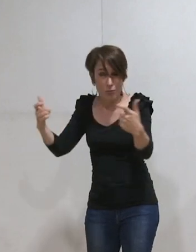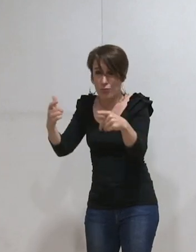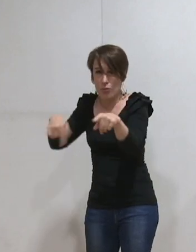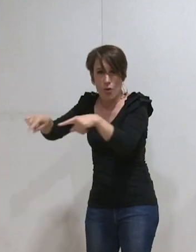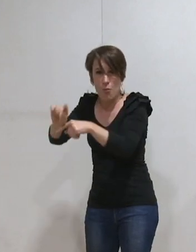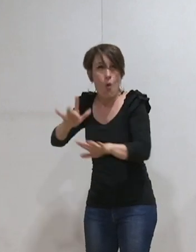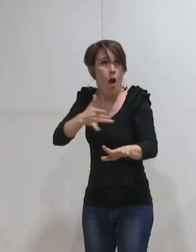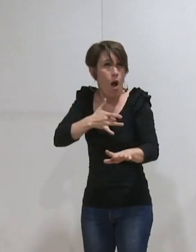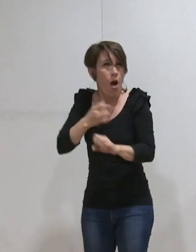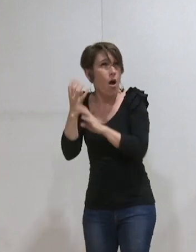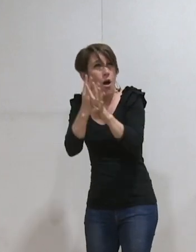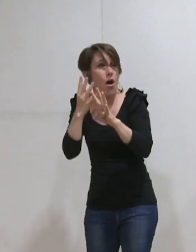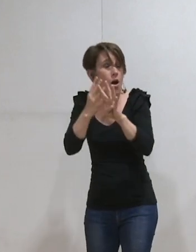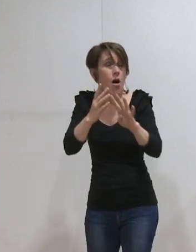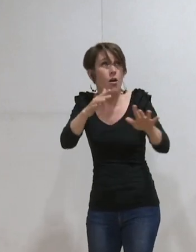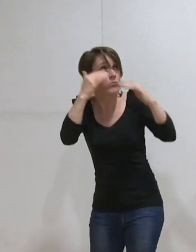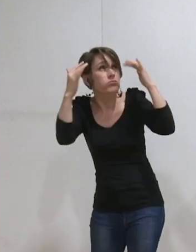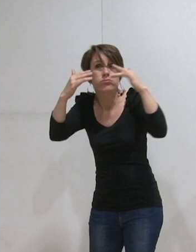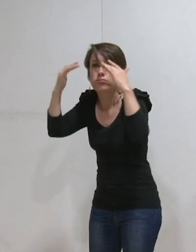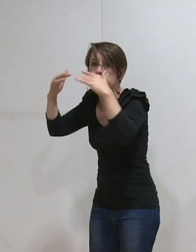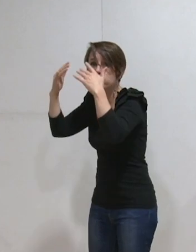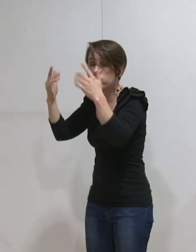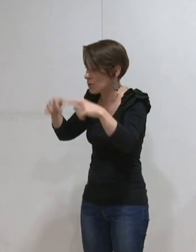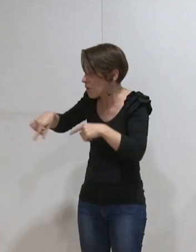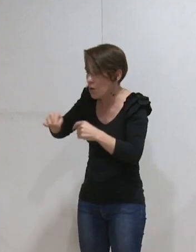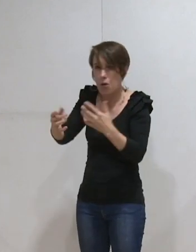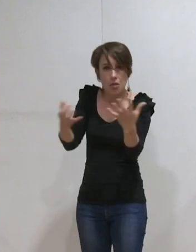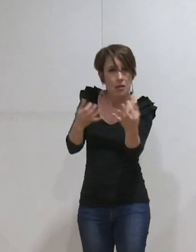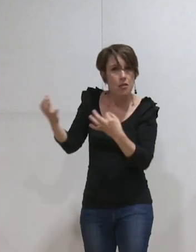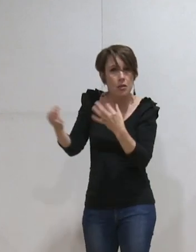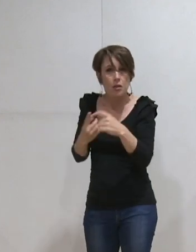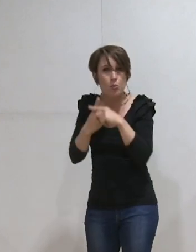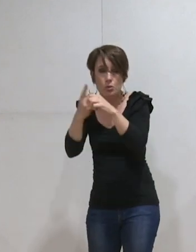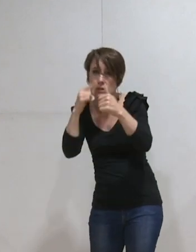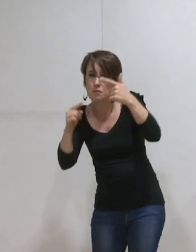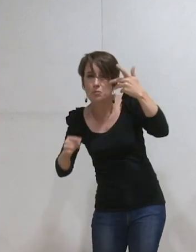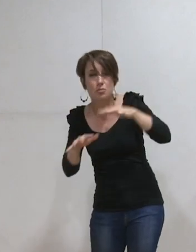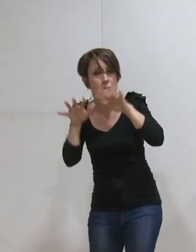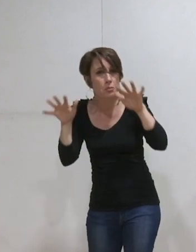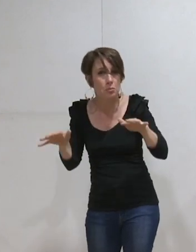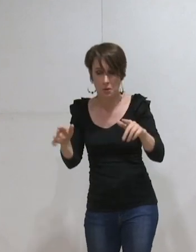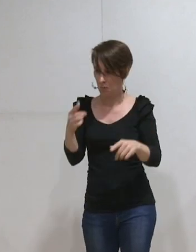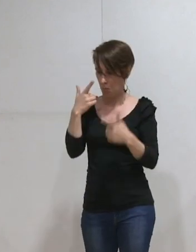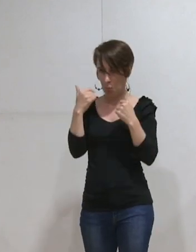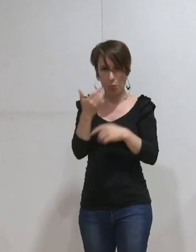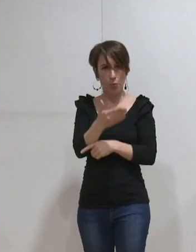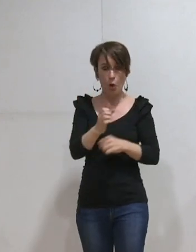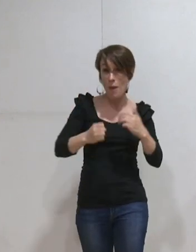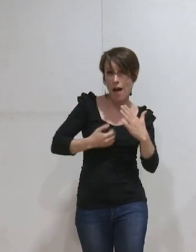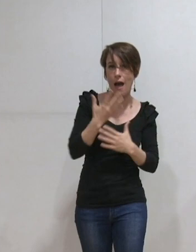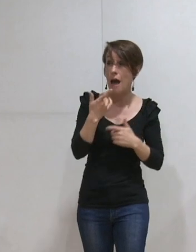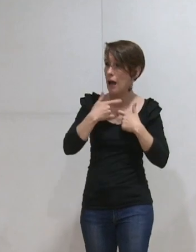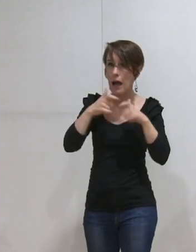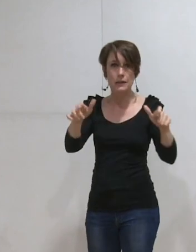assez épatant de voir la diversité des retours et finalement de voir que cet art était accessible à un